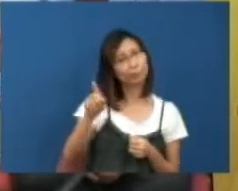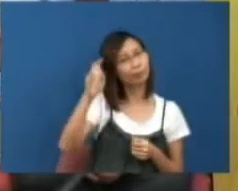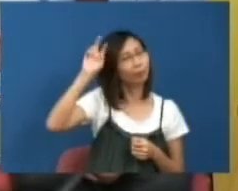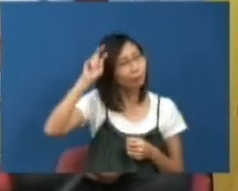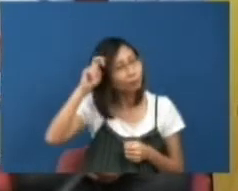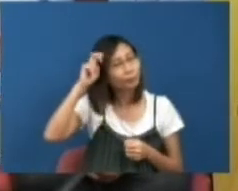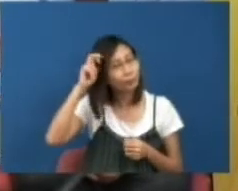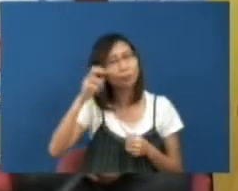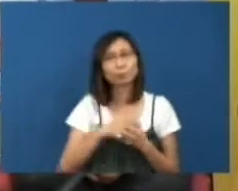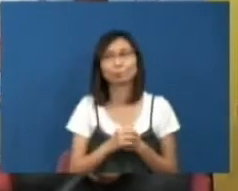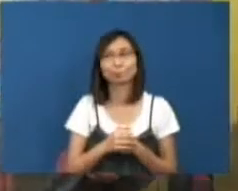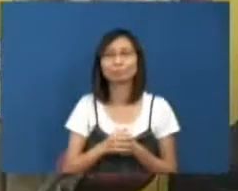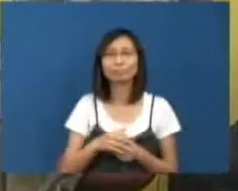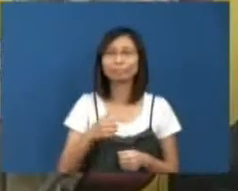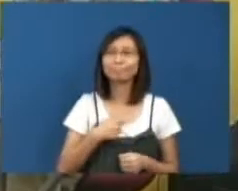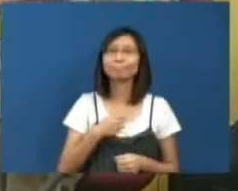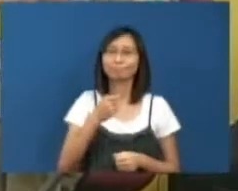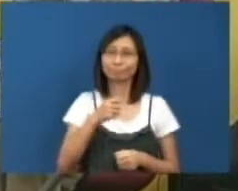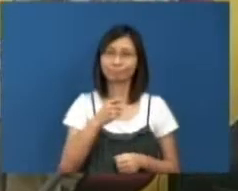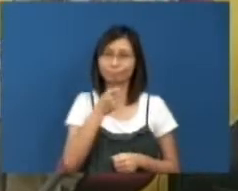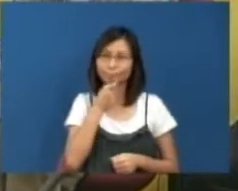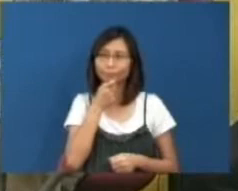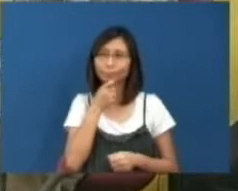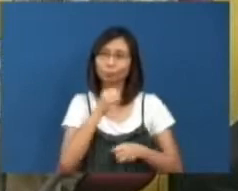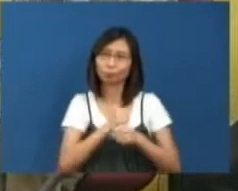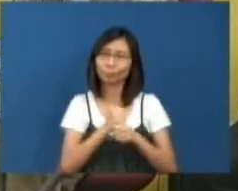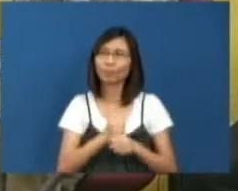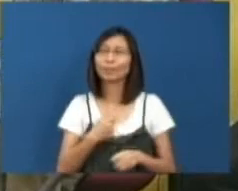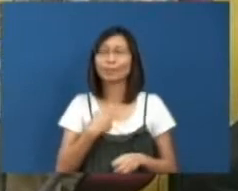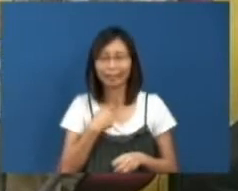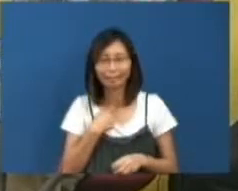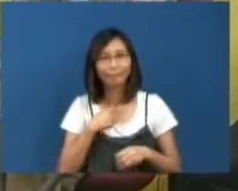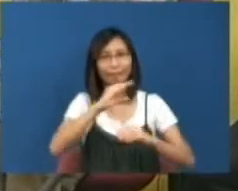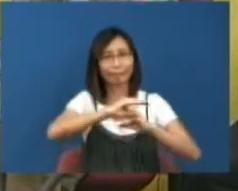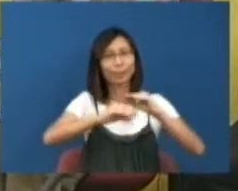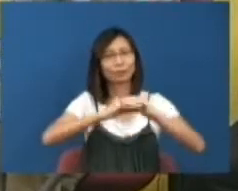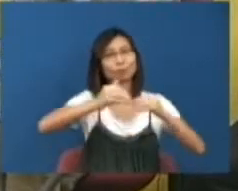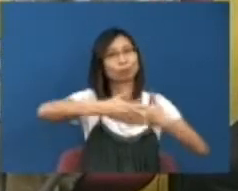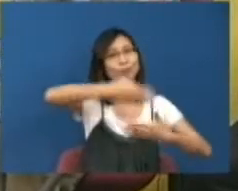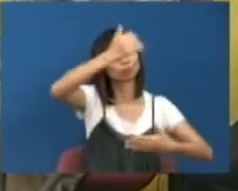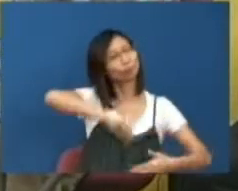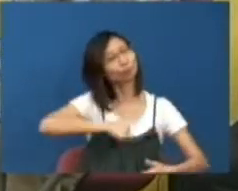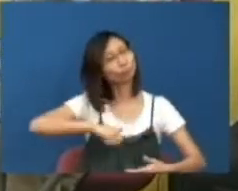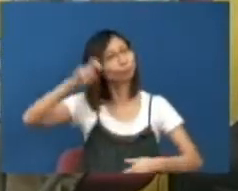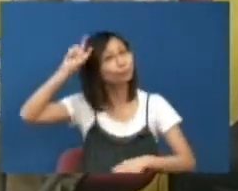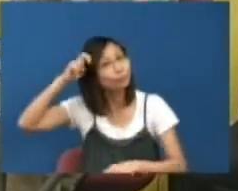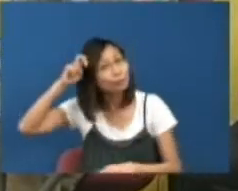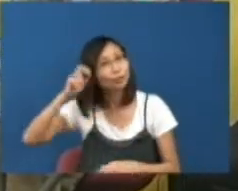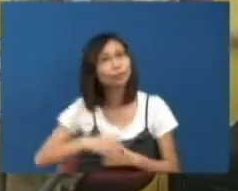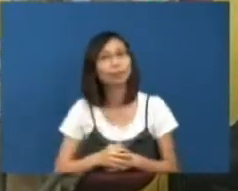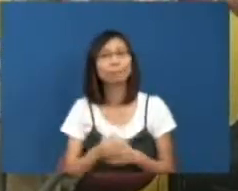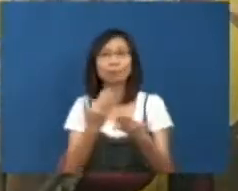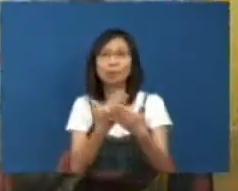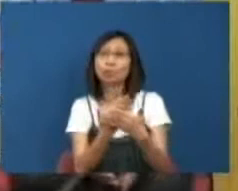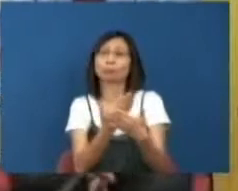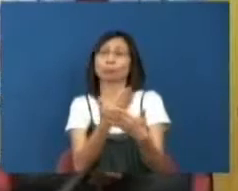嘛， 咁當然好樂意去做啦，不過仲要啲建築師嚇去設計， 係啊， 因為早期嘅設計好緊要嘅。